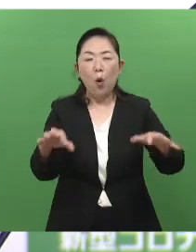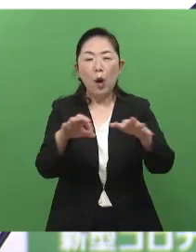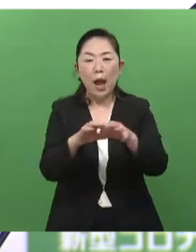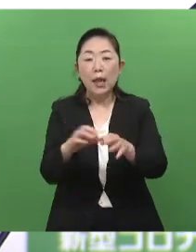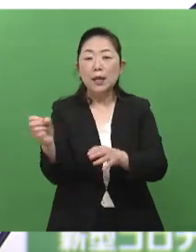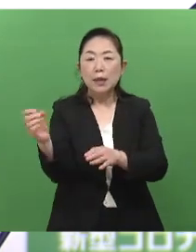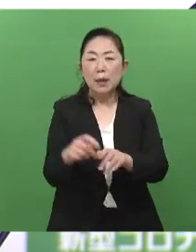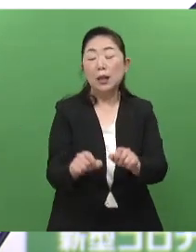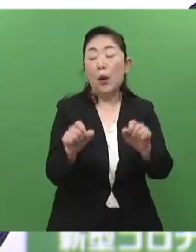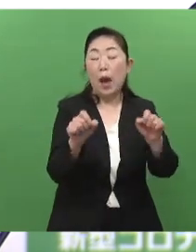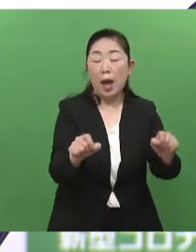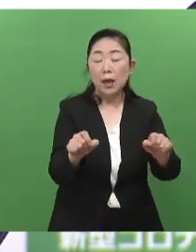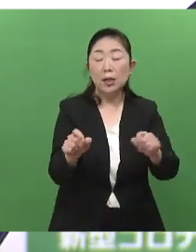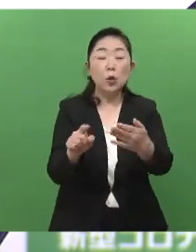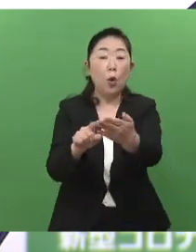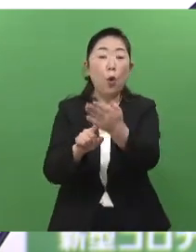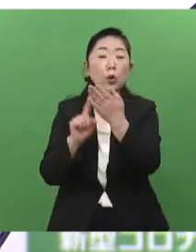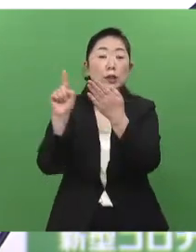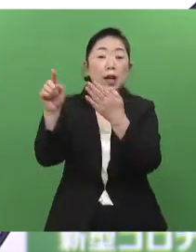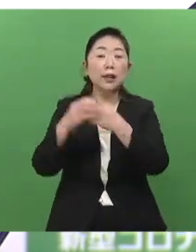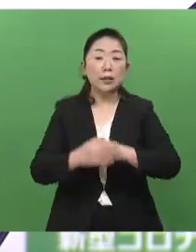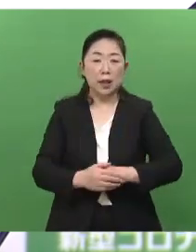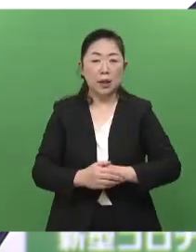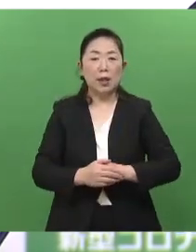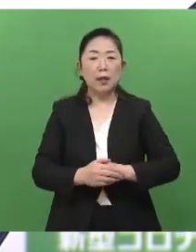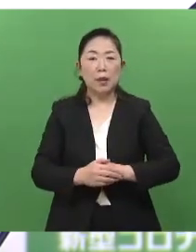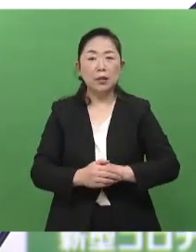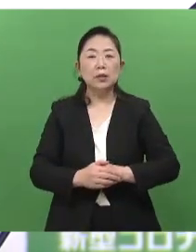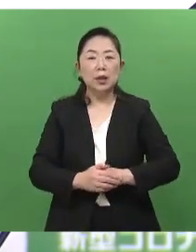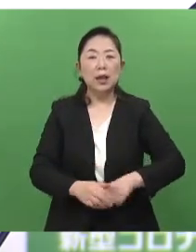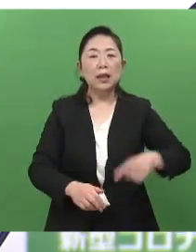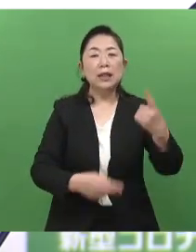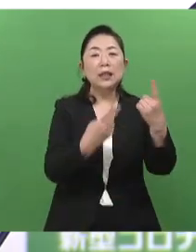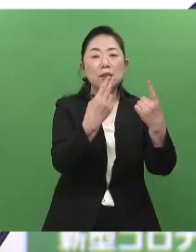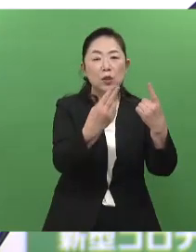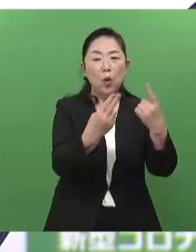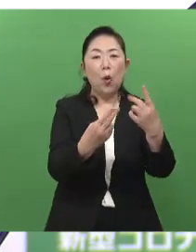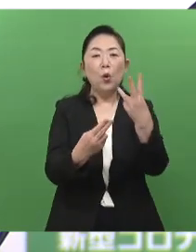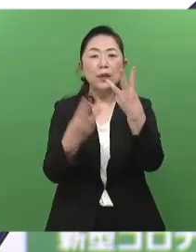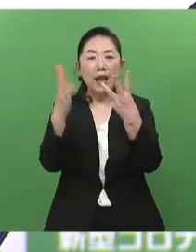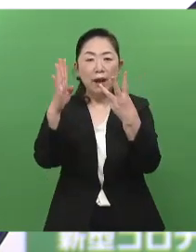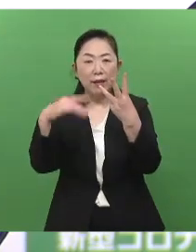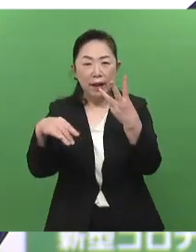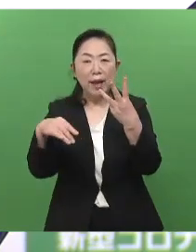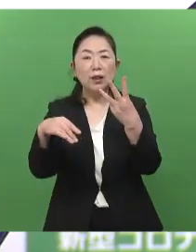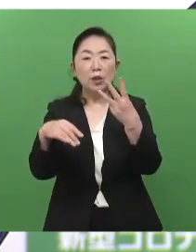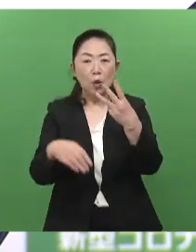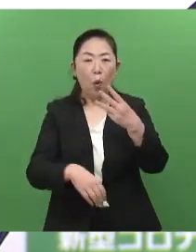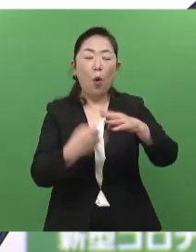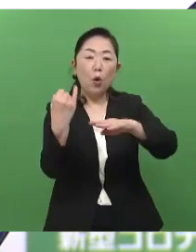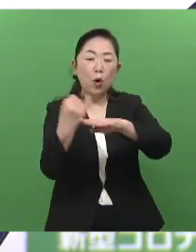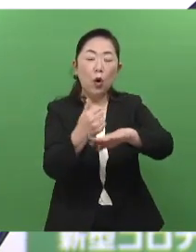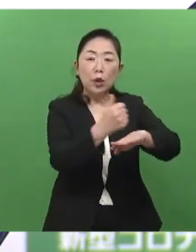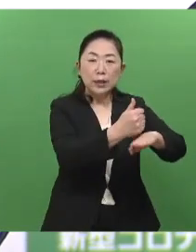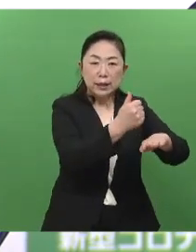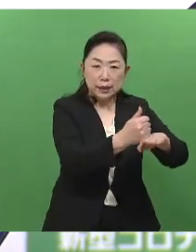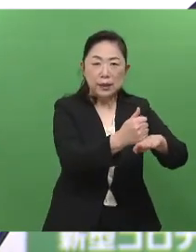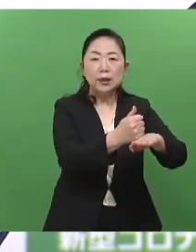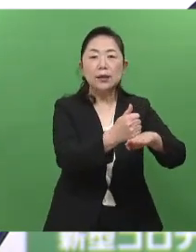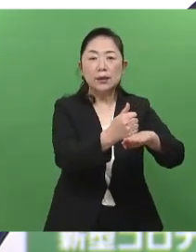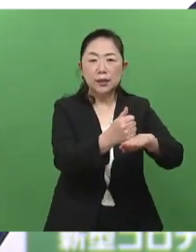まあ、これらについて1都3県で知事のレベルでこの旨